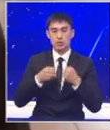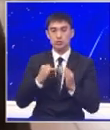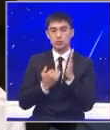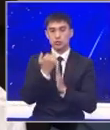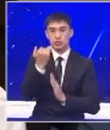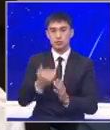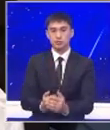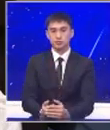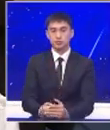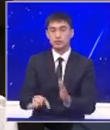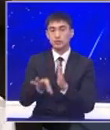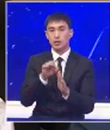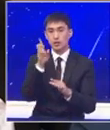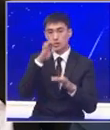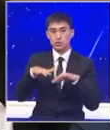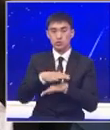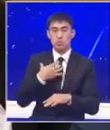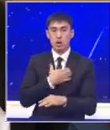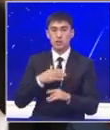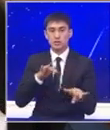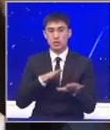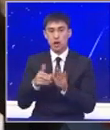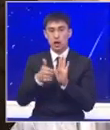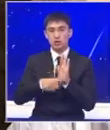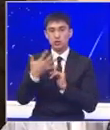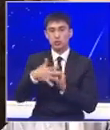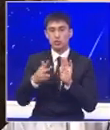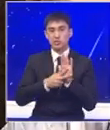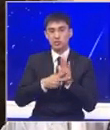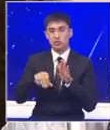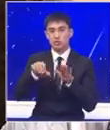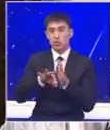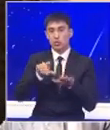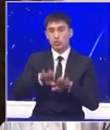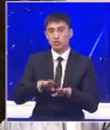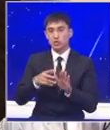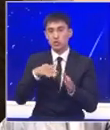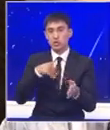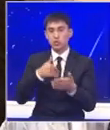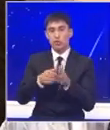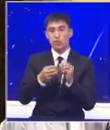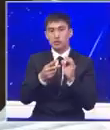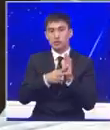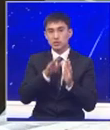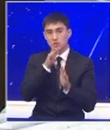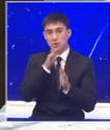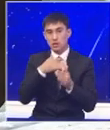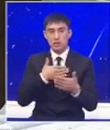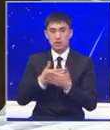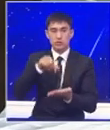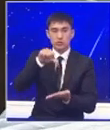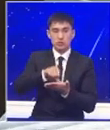өсе берсін. Сайлау бұл ел үшін аса маңызды шара. 658-ші сайлау учаскісінде кәмелет жасына толғандар ерекше белсенділік